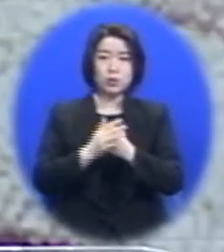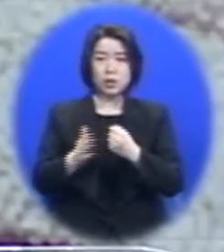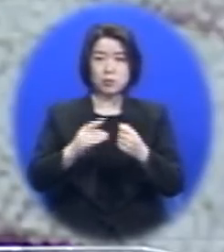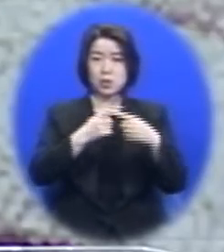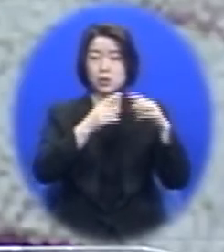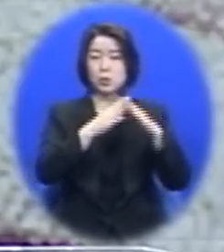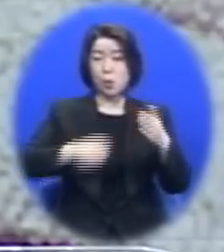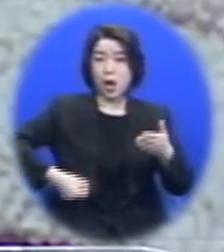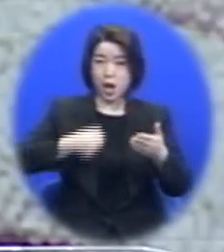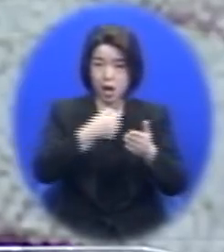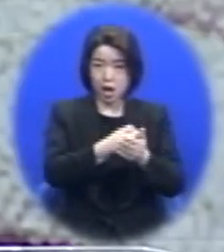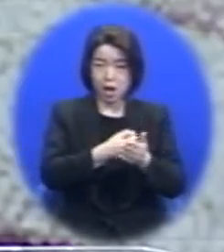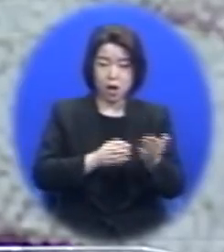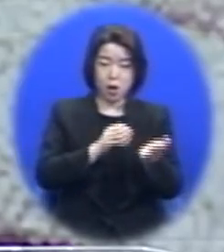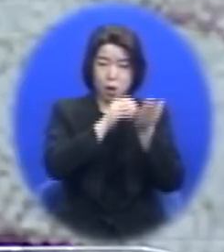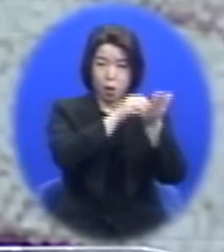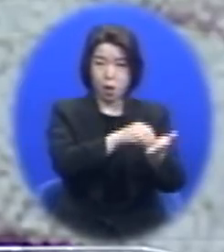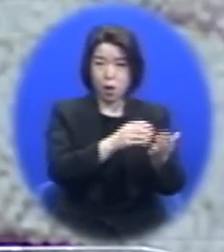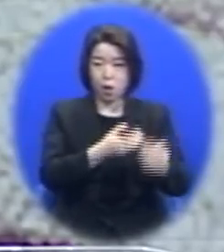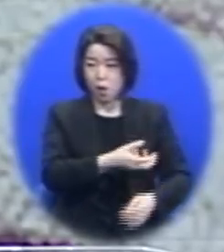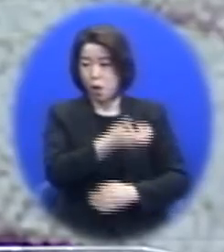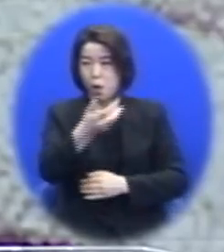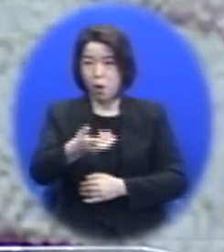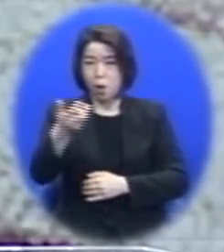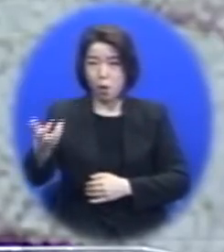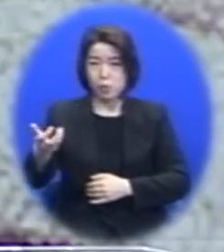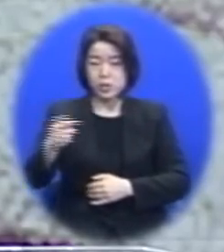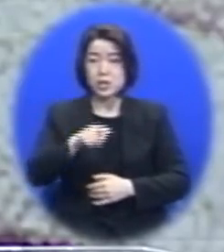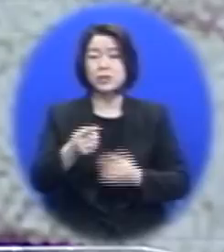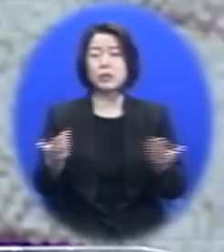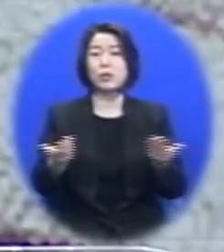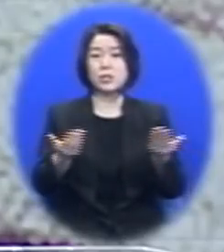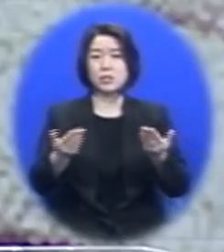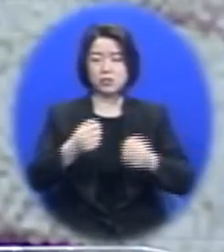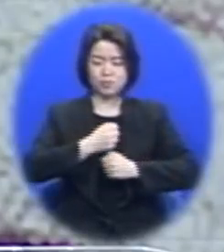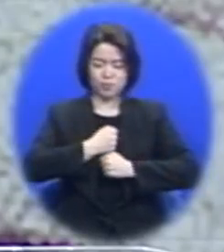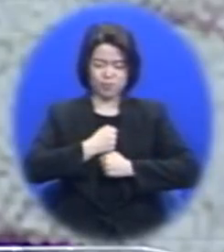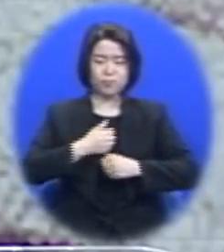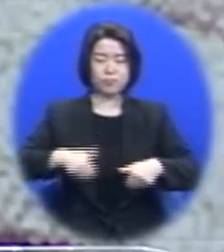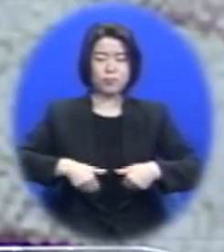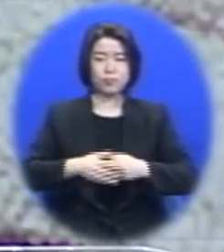정하거나 교회를 등록하고 옮기는 일은 정말 조심해야 합니다